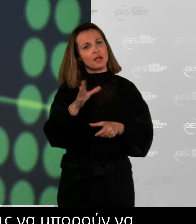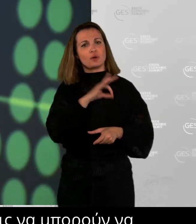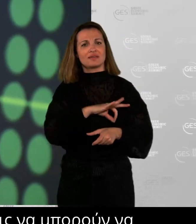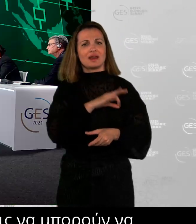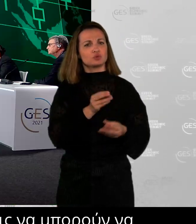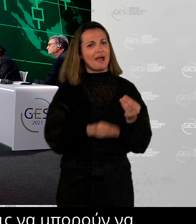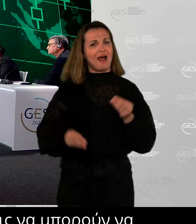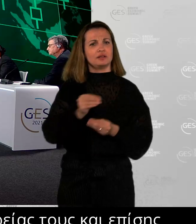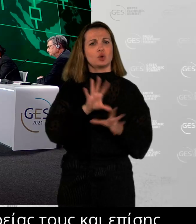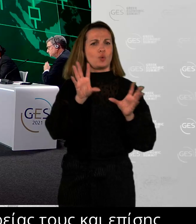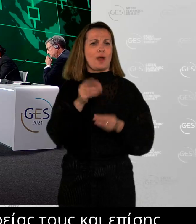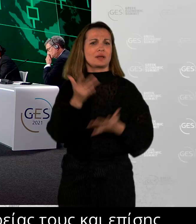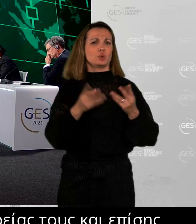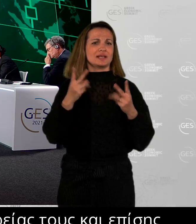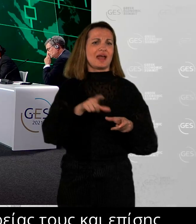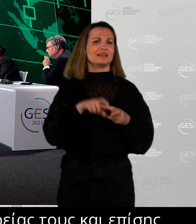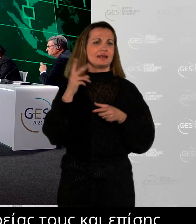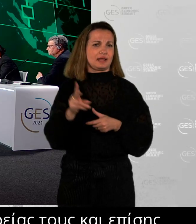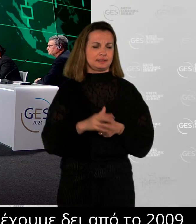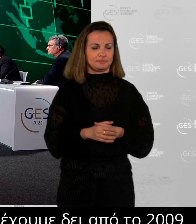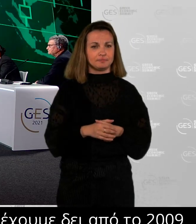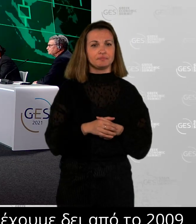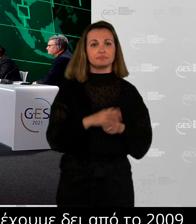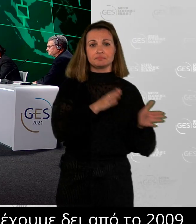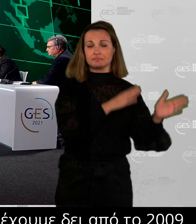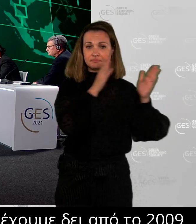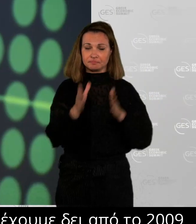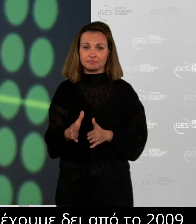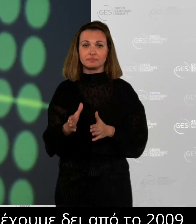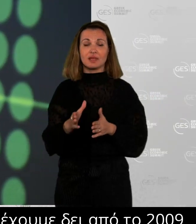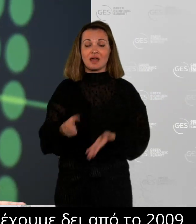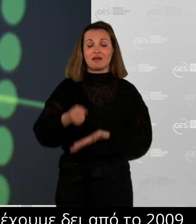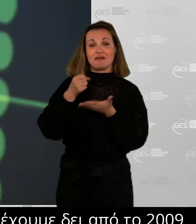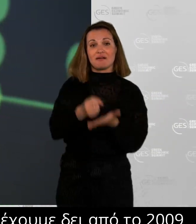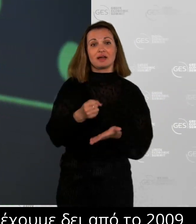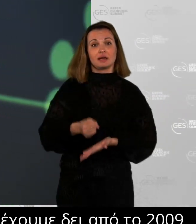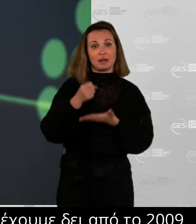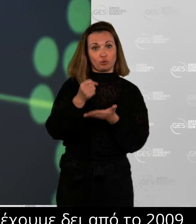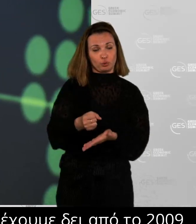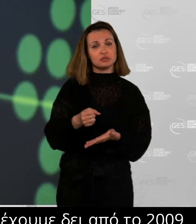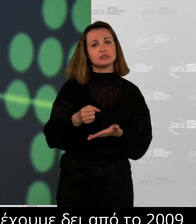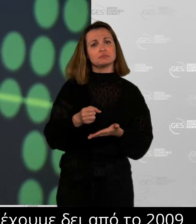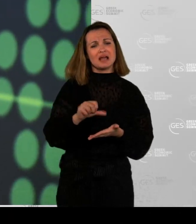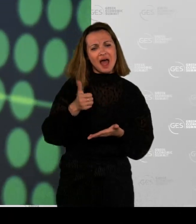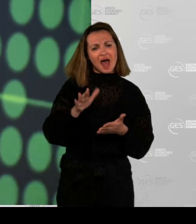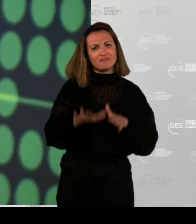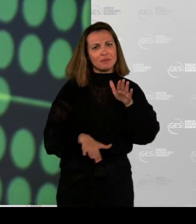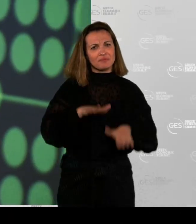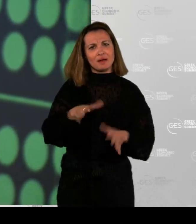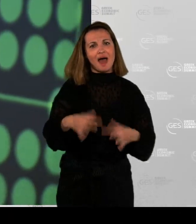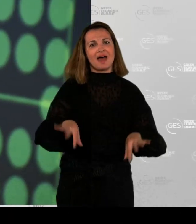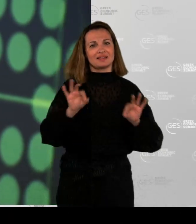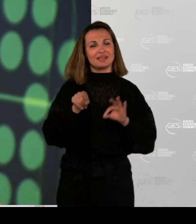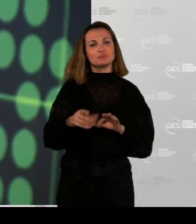έχουμε δει από το 2009 και μετά, της χρηματοδότησης όλων των σταδίων ανάπτυξης μιας νεοφυούς επιχείρησης, που έχει να κάνει με το